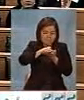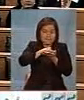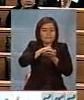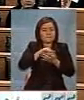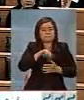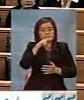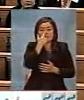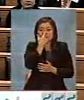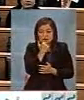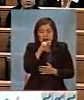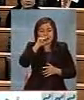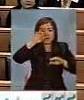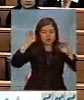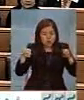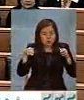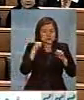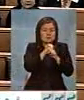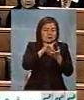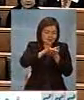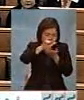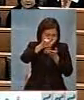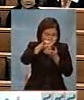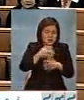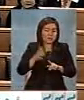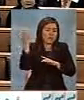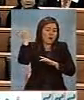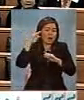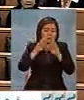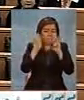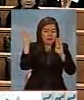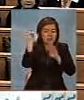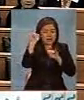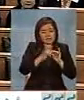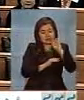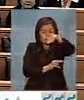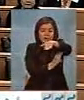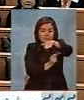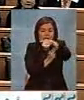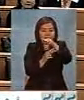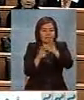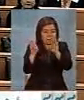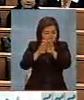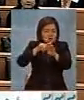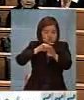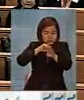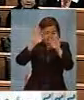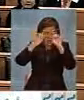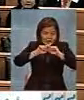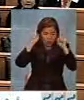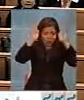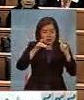ร์ช่วงยังไม่เปิดสะพานข้ามแม่น้ำโขงมีผู้โดยสารประมาณ 2,000 คนต่อเ